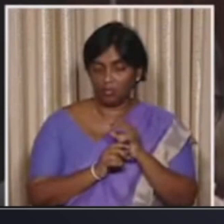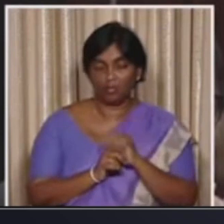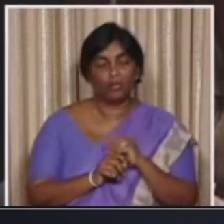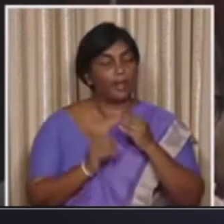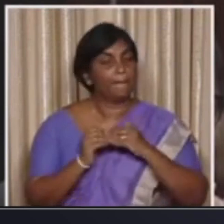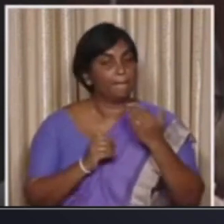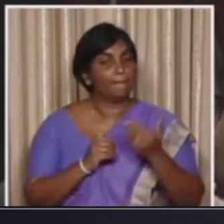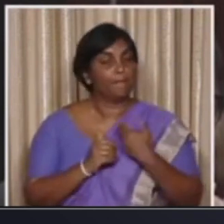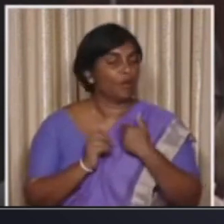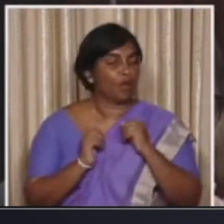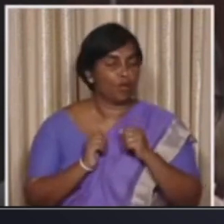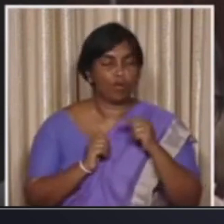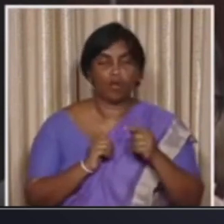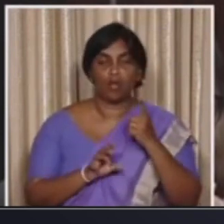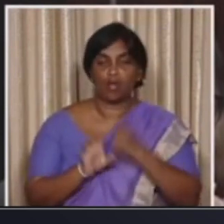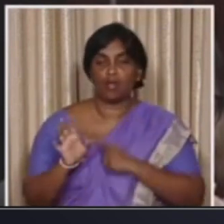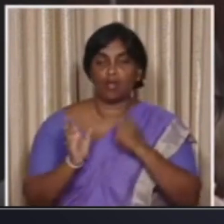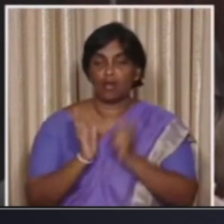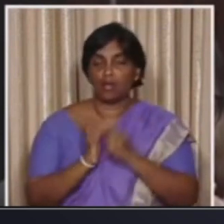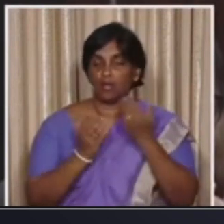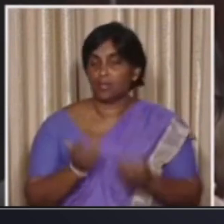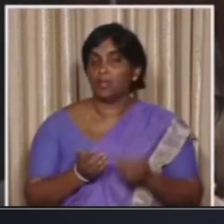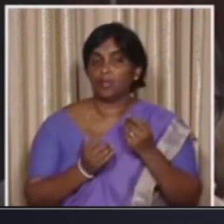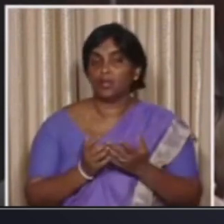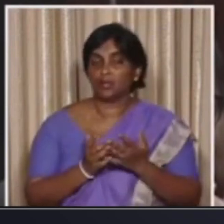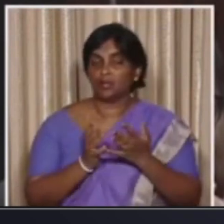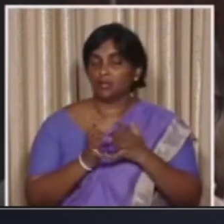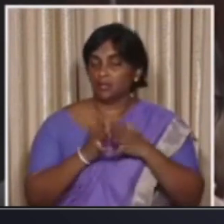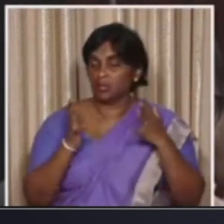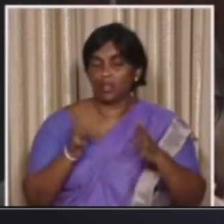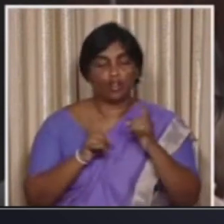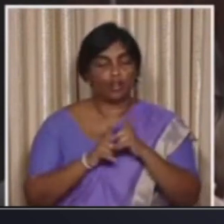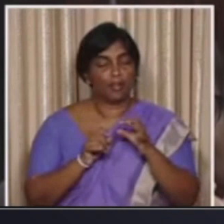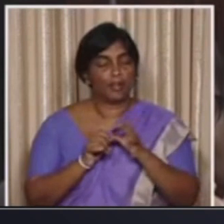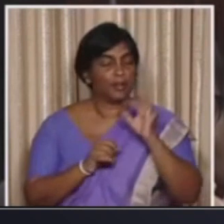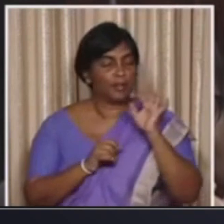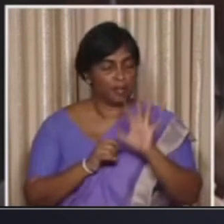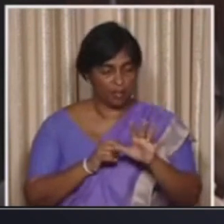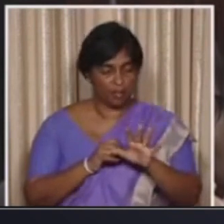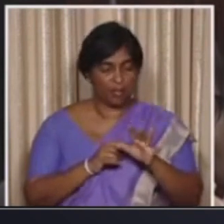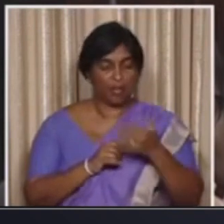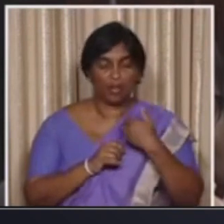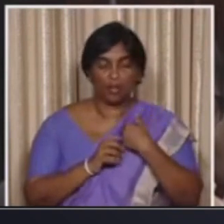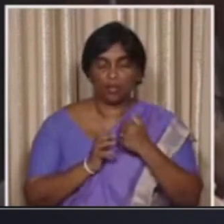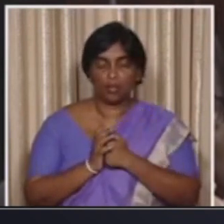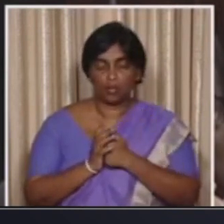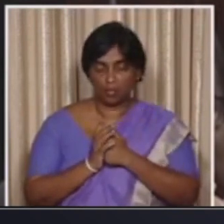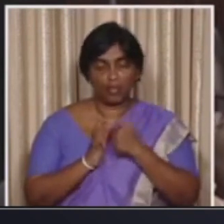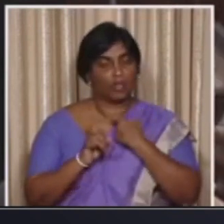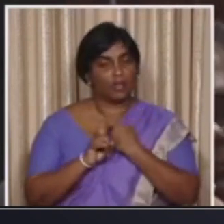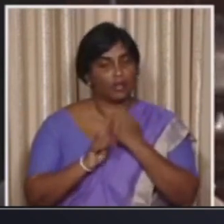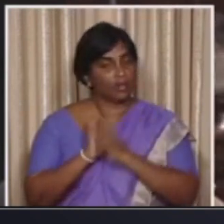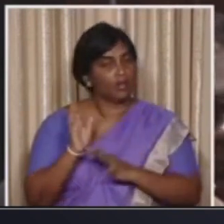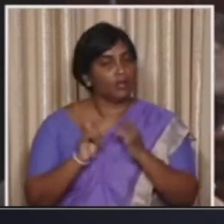ඊට පස්සේ මඟ දුන්නේ වාර්ෂික ණය බරිතතාවය ණය වාර්ගික ඩොලර් බිලියන 5ක් වුණා. අපි ගරු අමාත්‍යතුමනි කාංජල